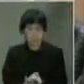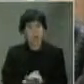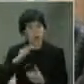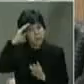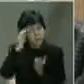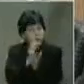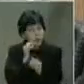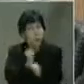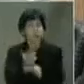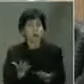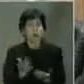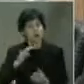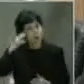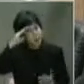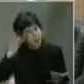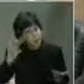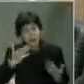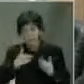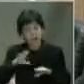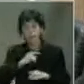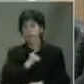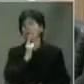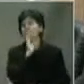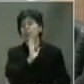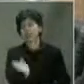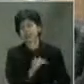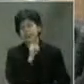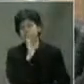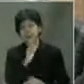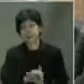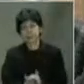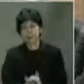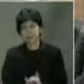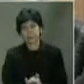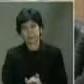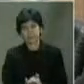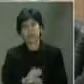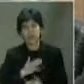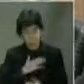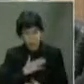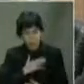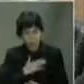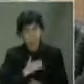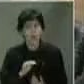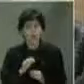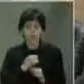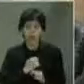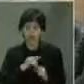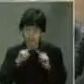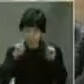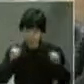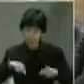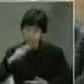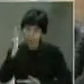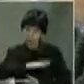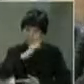วจทําอะไรทหารทําอะไรผมไม่พูดแต่บังเอิญผมไปอ่านข่าวม